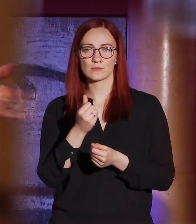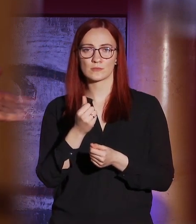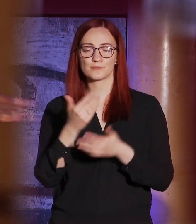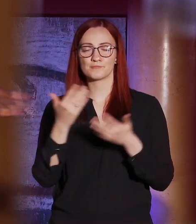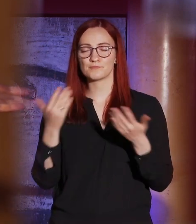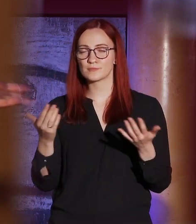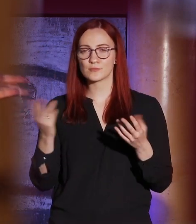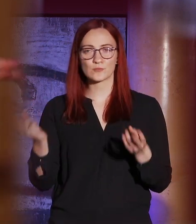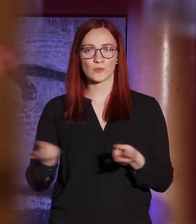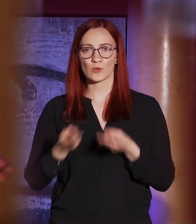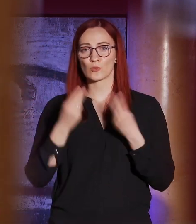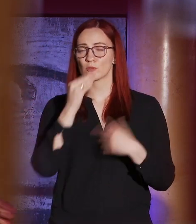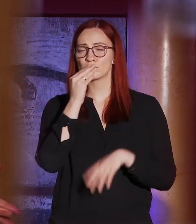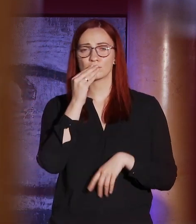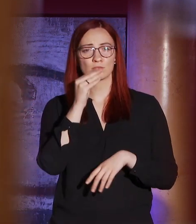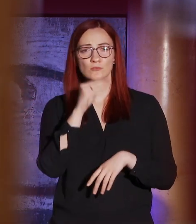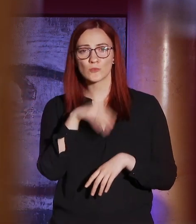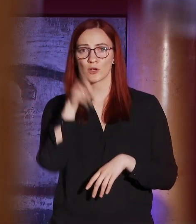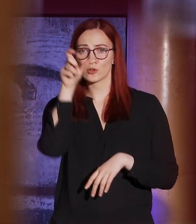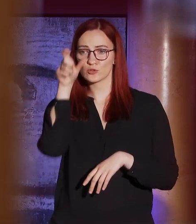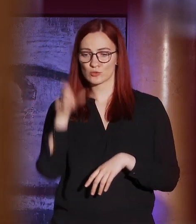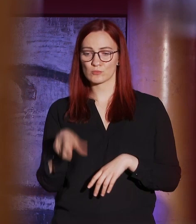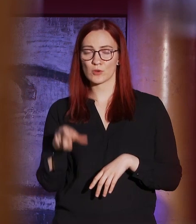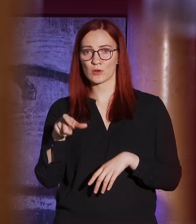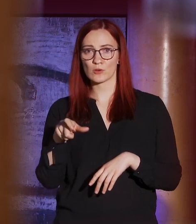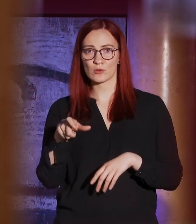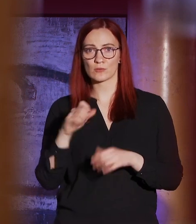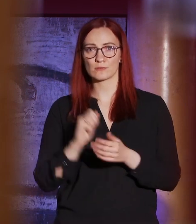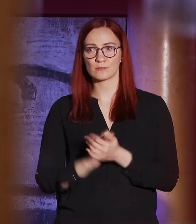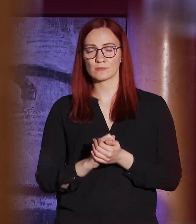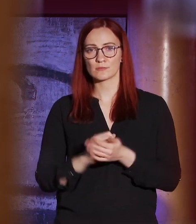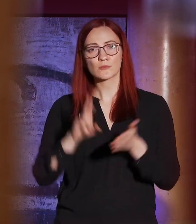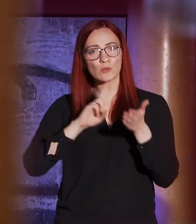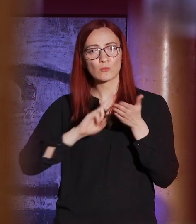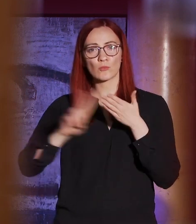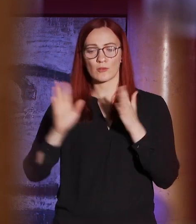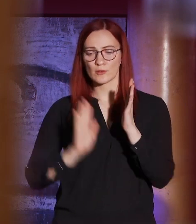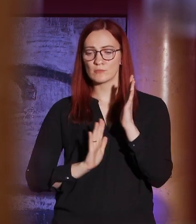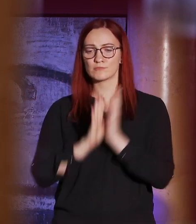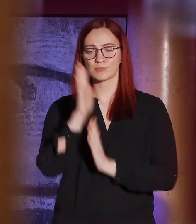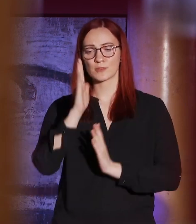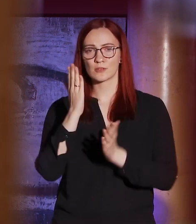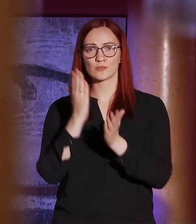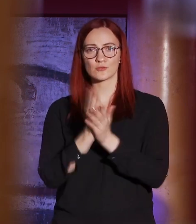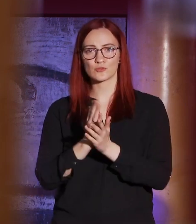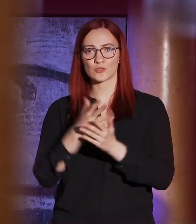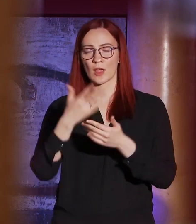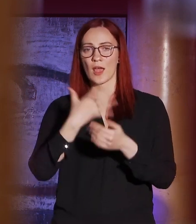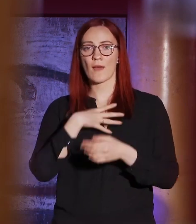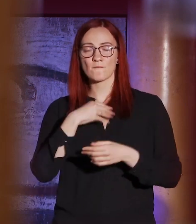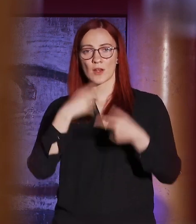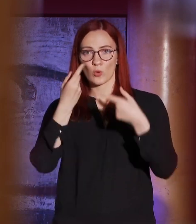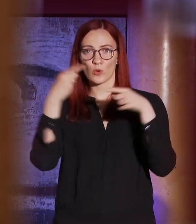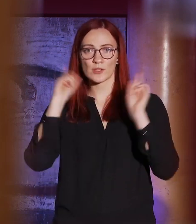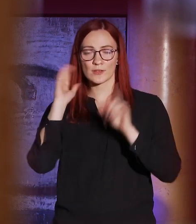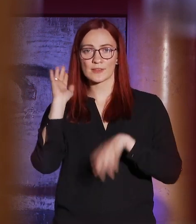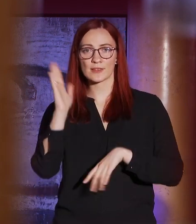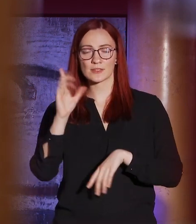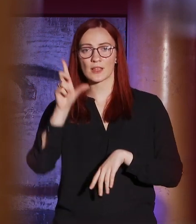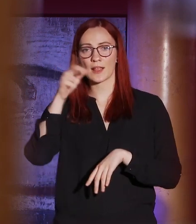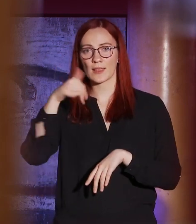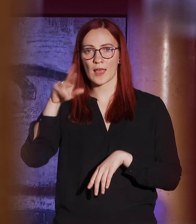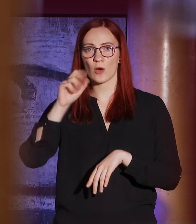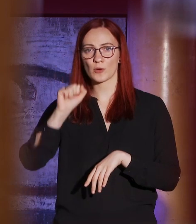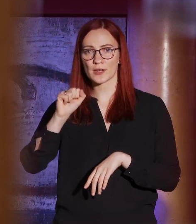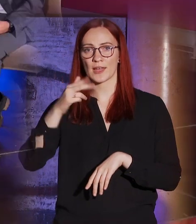nuostabiu žmogum, kuris šitą profesionalumą kelia, tai yra Vilniaus universiteto dėstytoja Laura